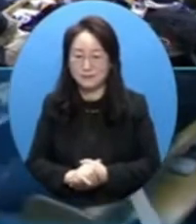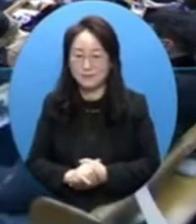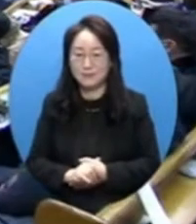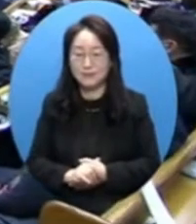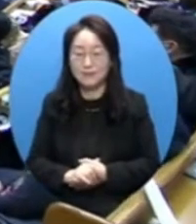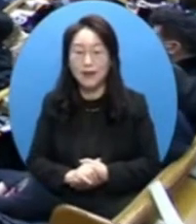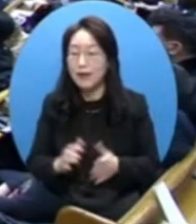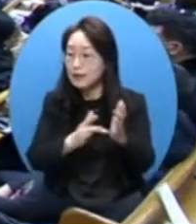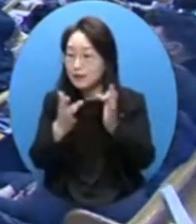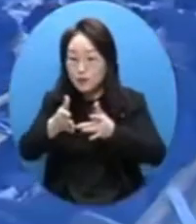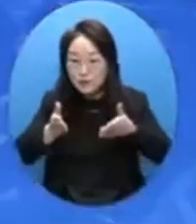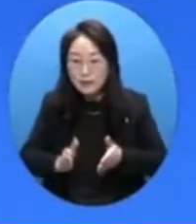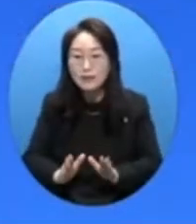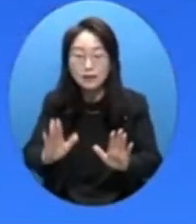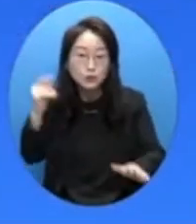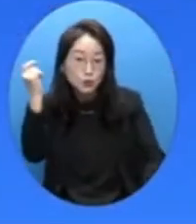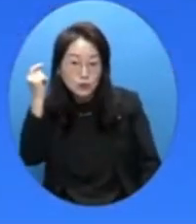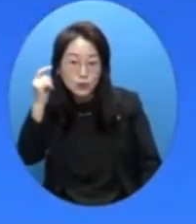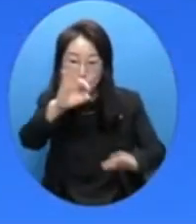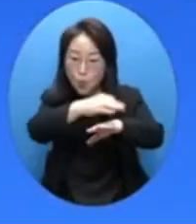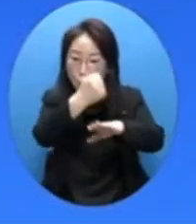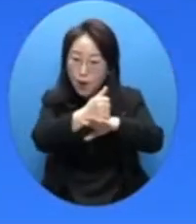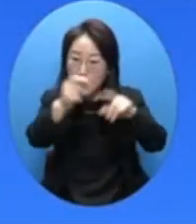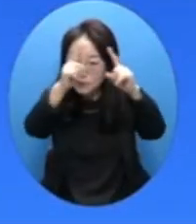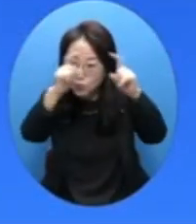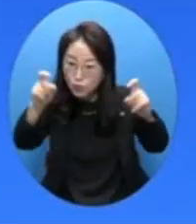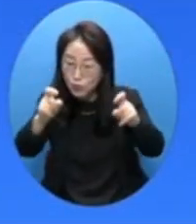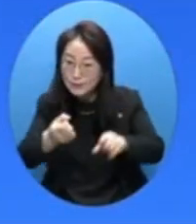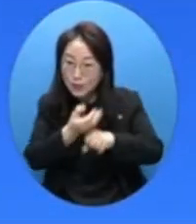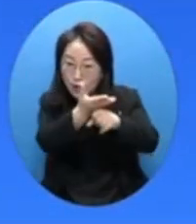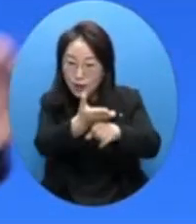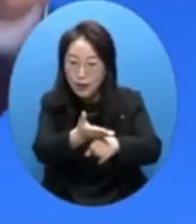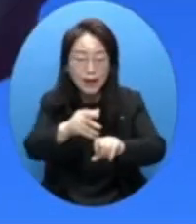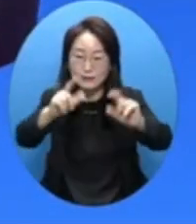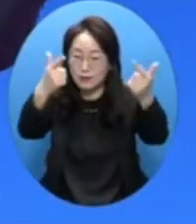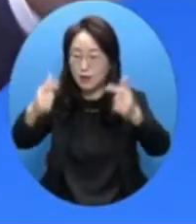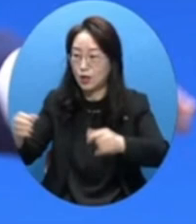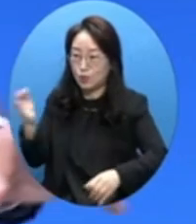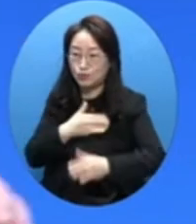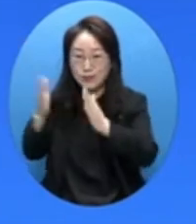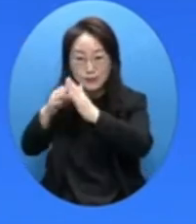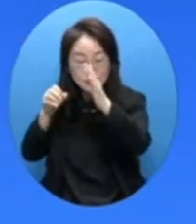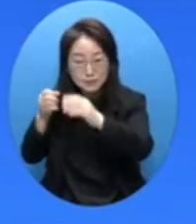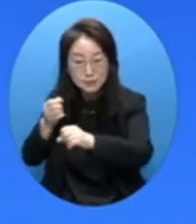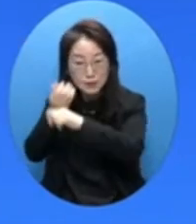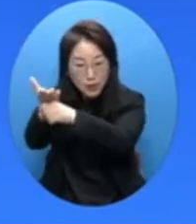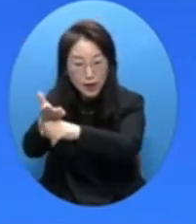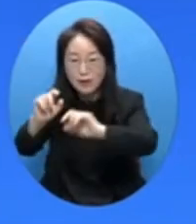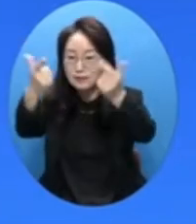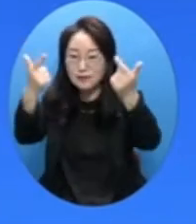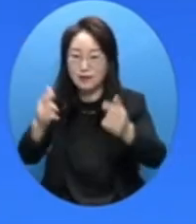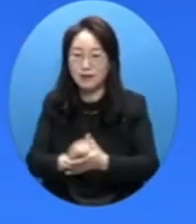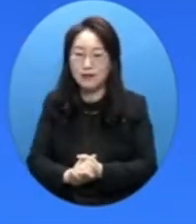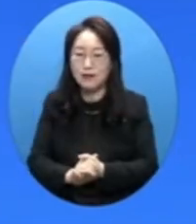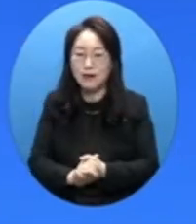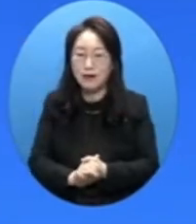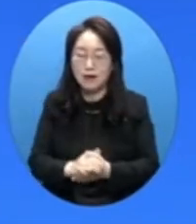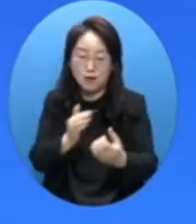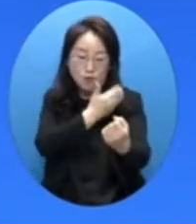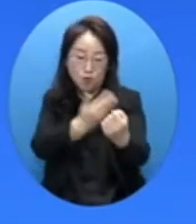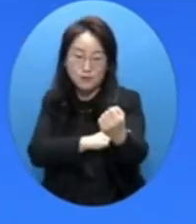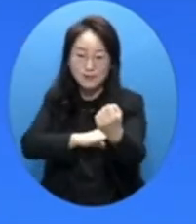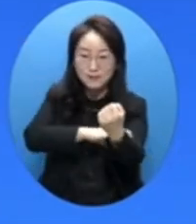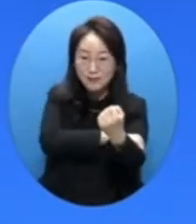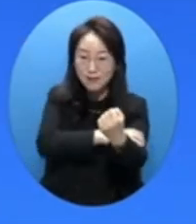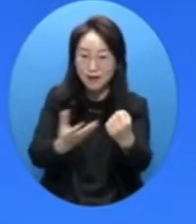예수님 탄생 소식이 왕국에 먼저 전해진 것도 아니고 부잣집을 먼저 전에 그것도 아니고 당시 권세를 갖고